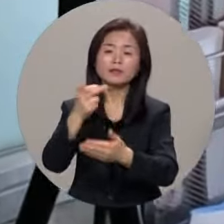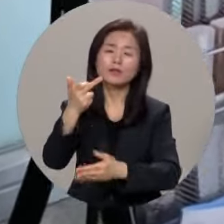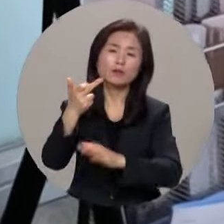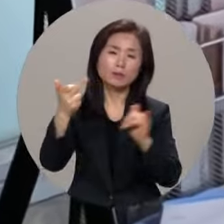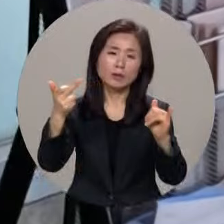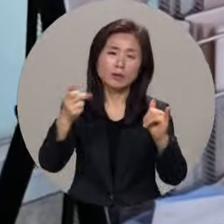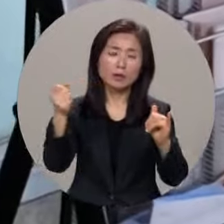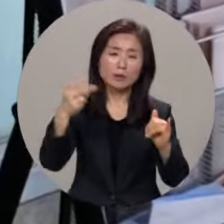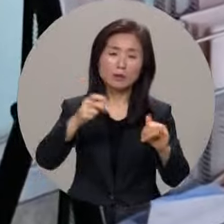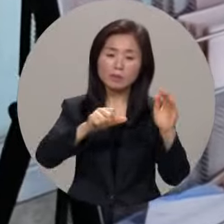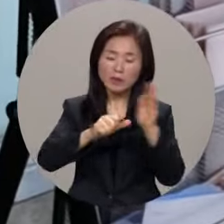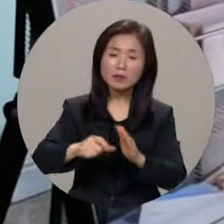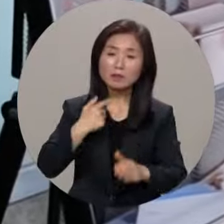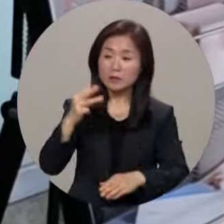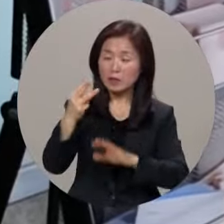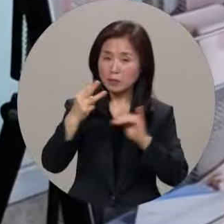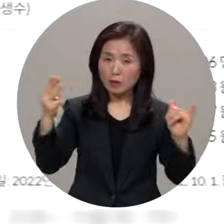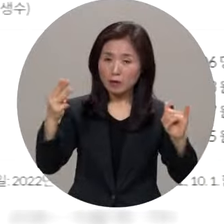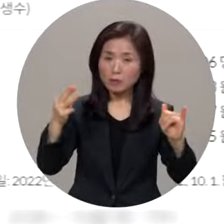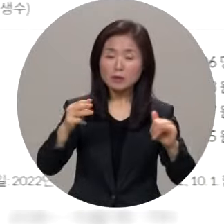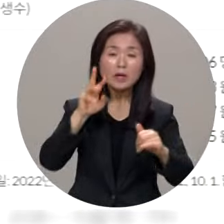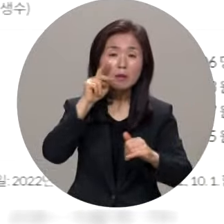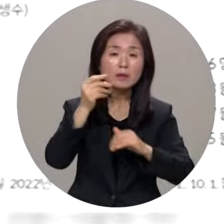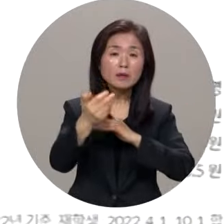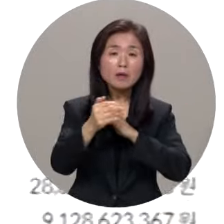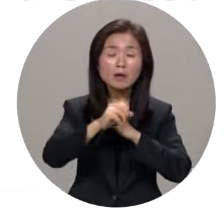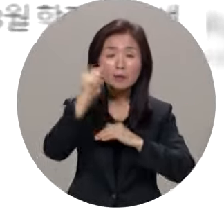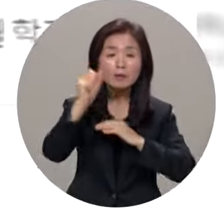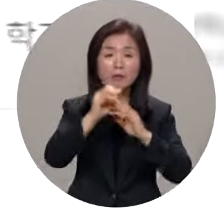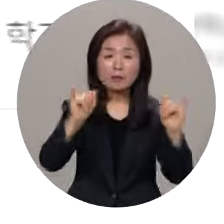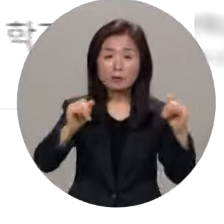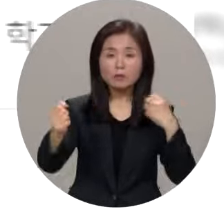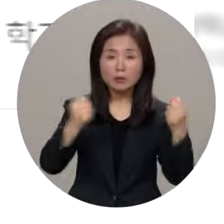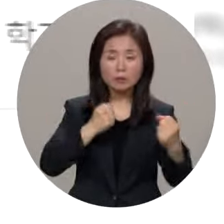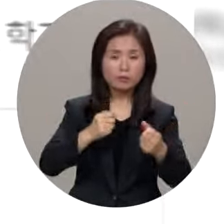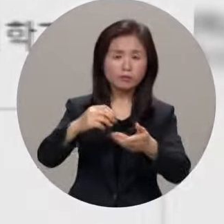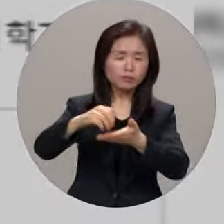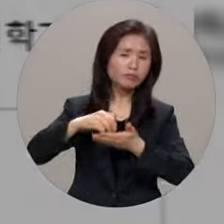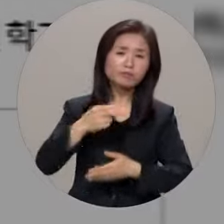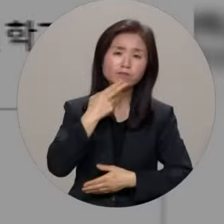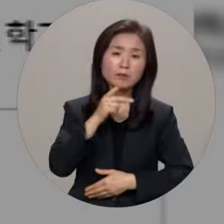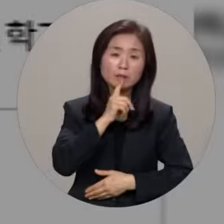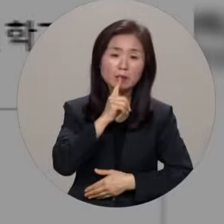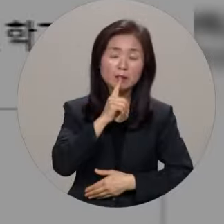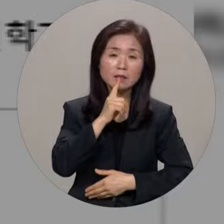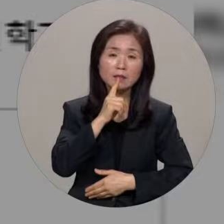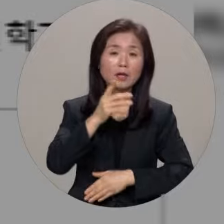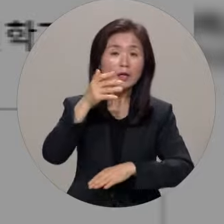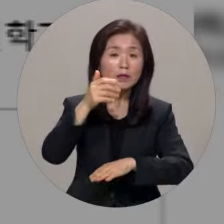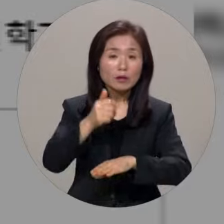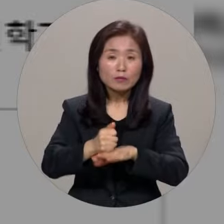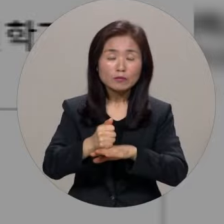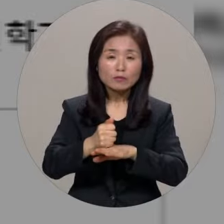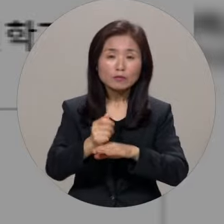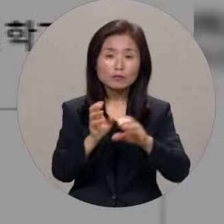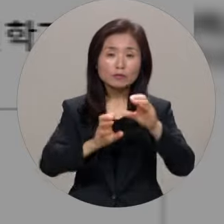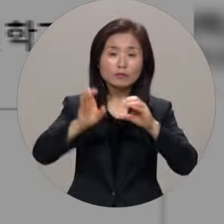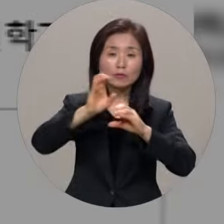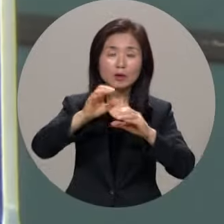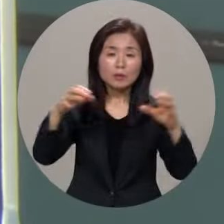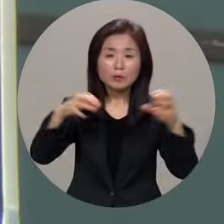모두 등록하지 않다고 해명했습니다 결국 추가모집을 통해 지난해 신입생 충원을 100%